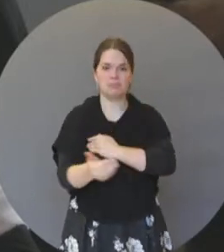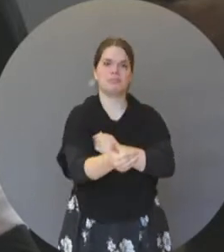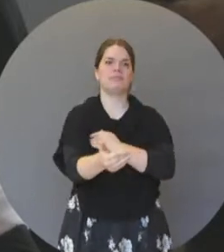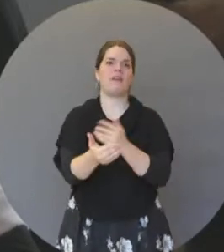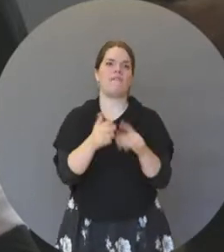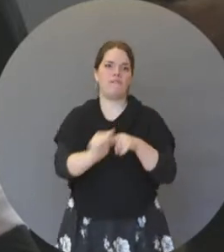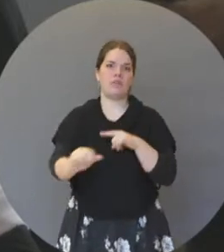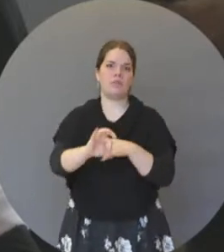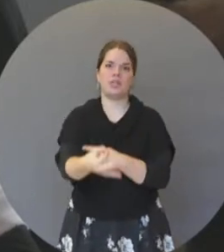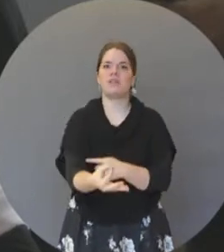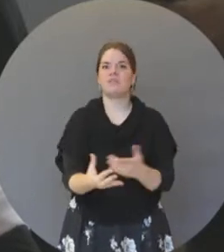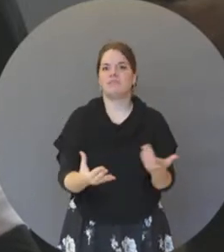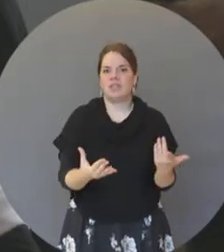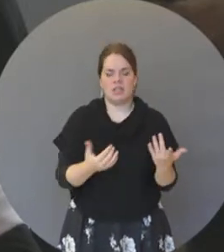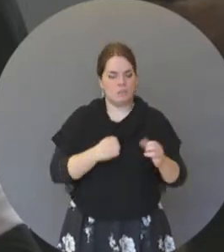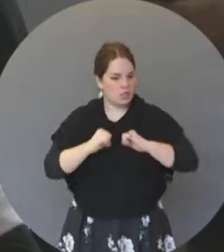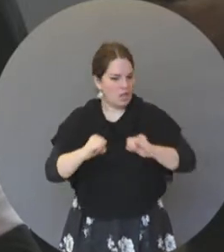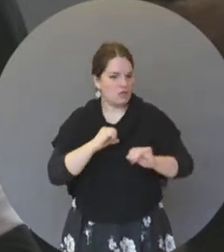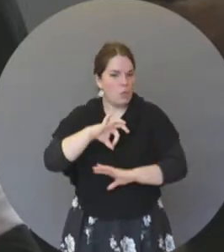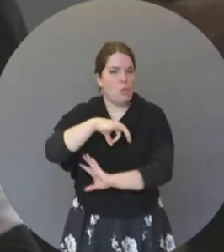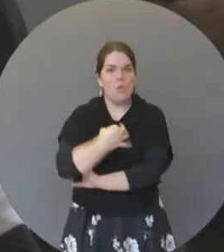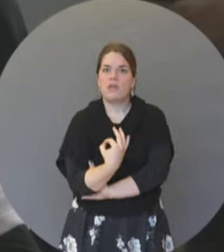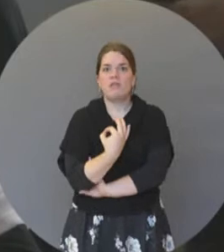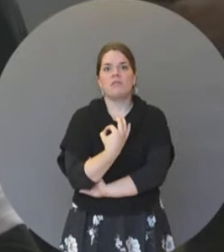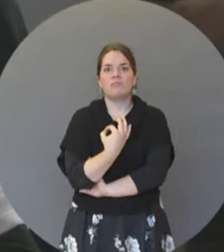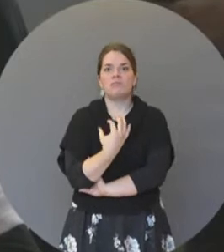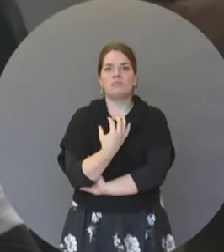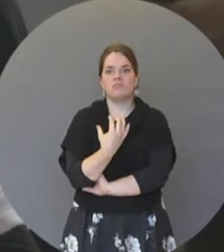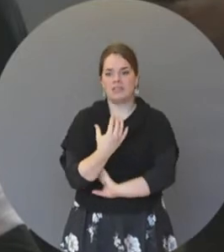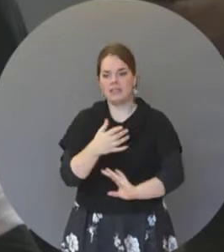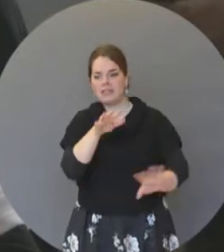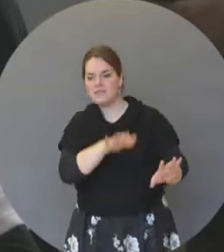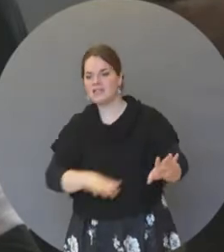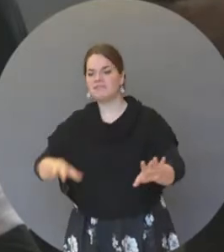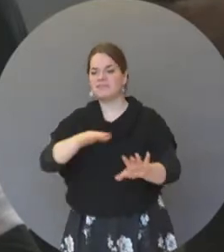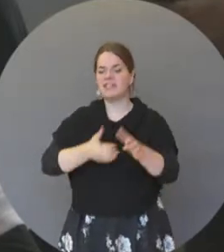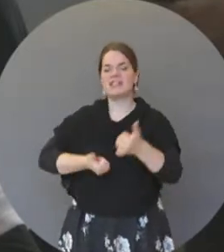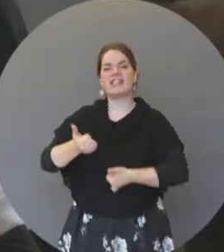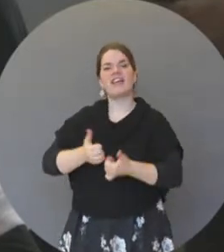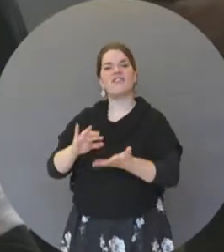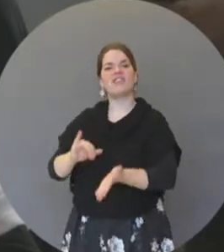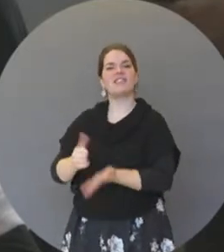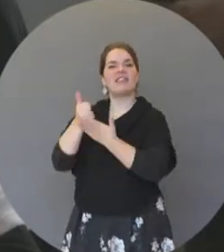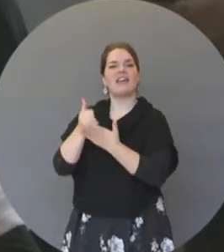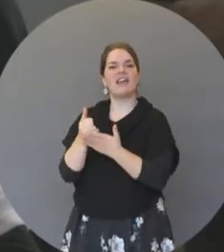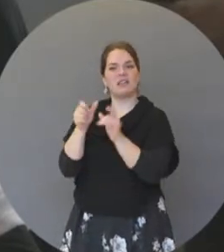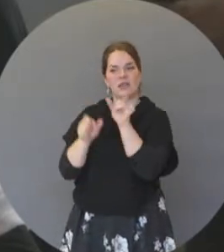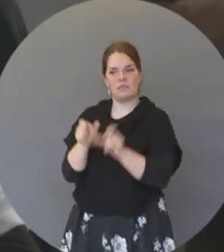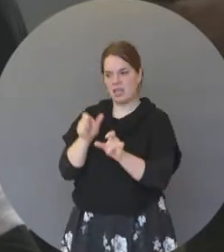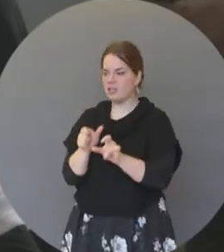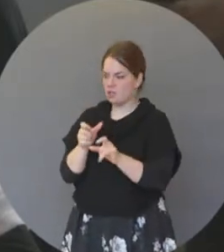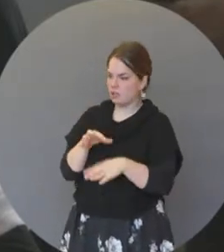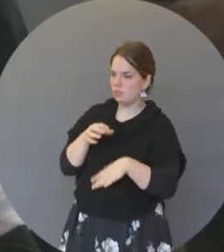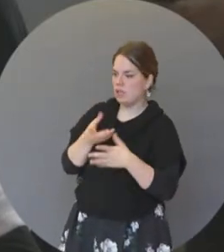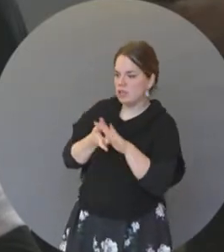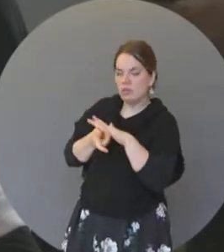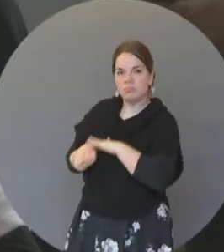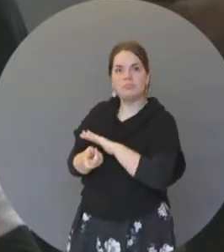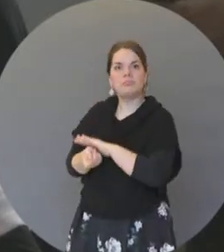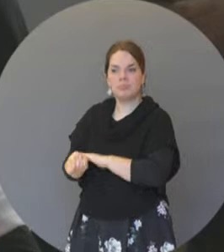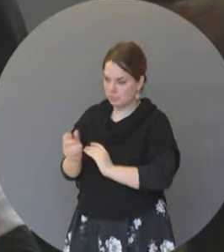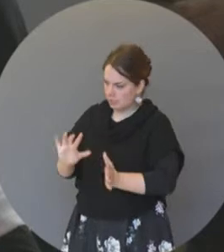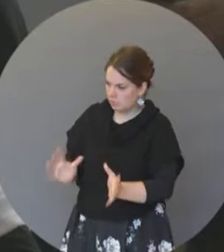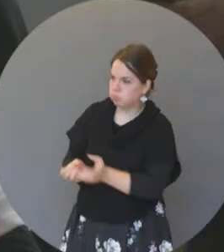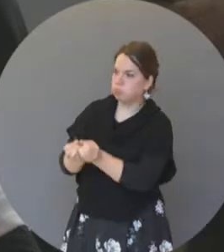afin d'accompagner toujours plus les services d'aide à la personne c'est d'ailleurs dans cette optique que nous travaillons au